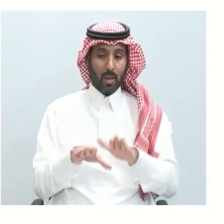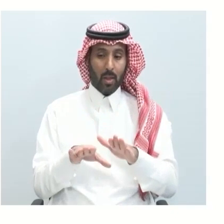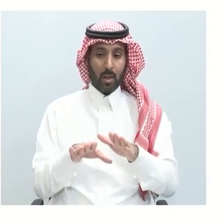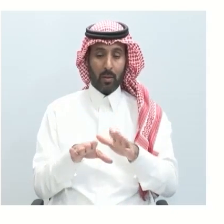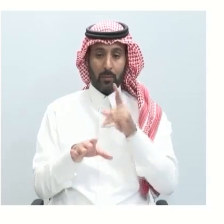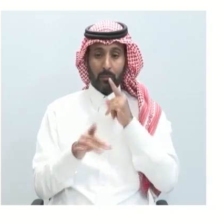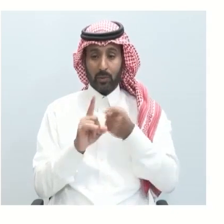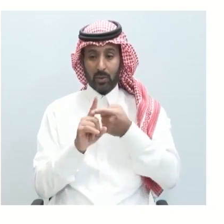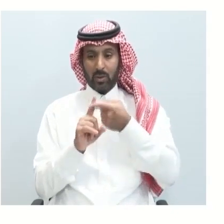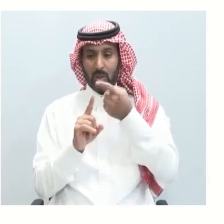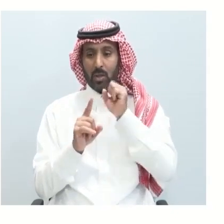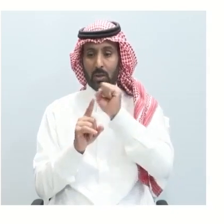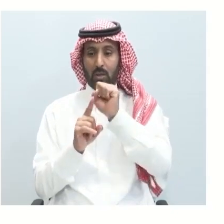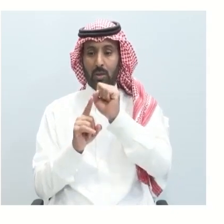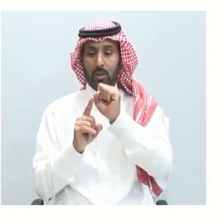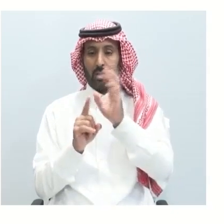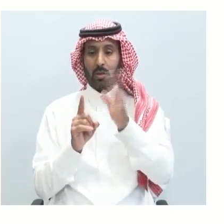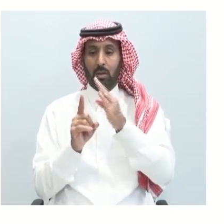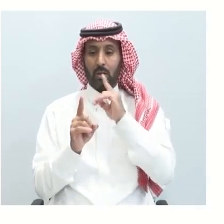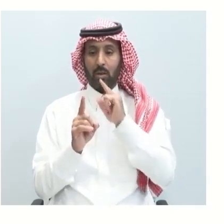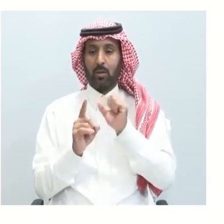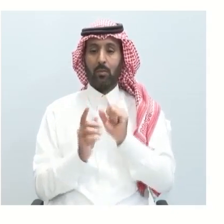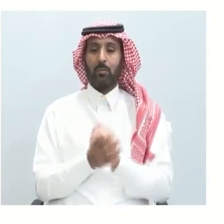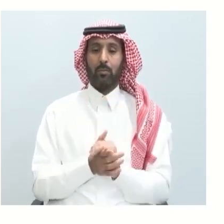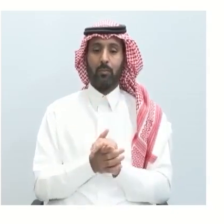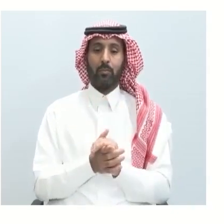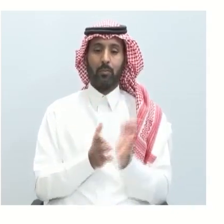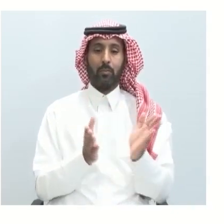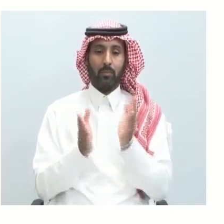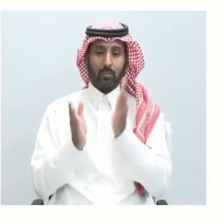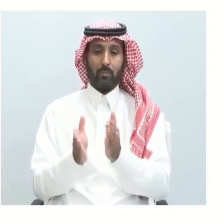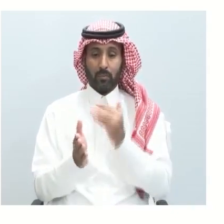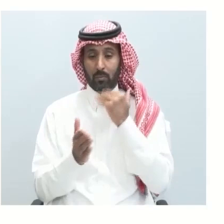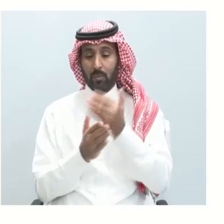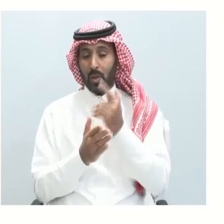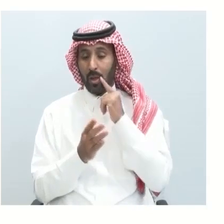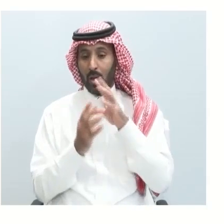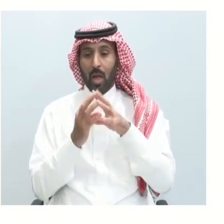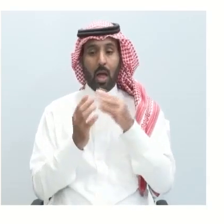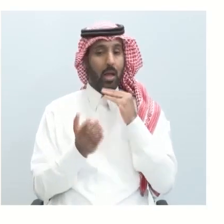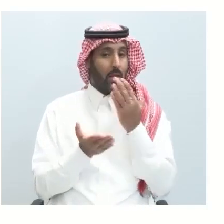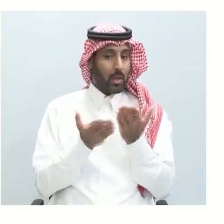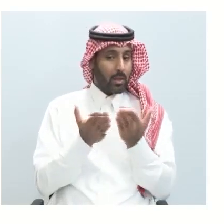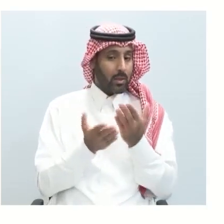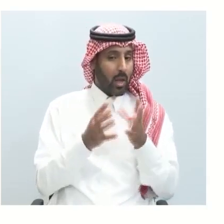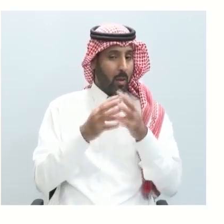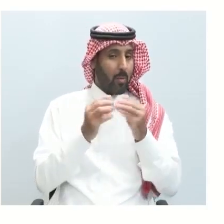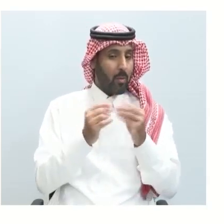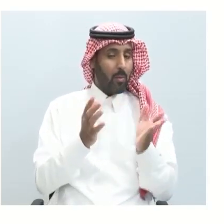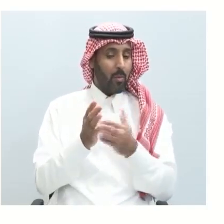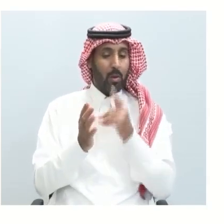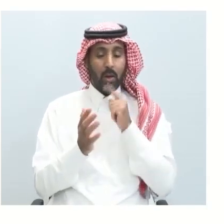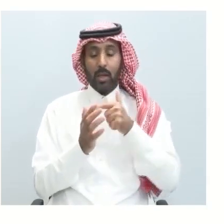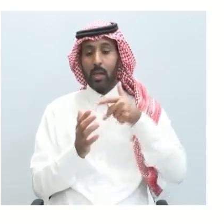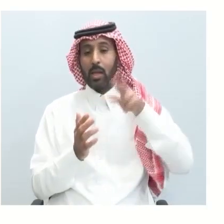حددنا درجه الحراره وتصبح به درجه الحراره معينه وصلنا الى تعابير الاتزان اليوم سيكون باذن الله